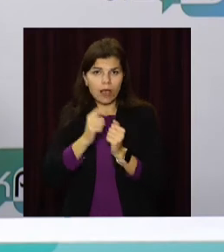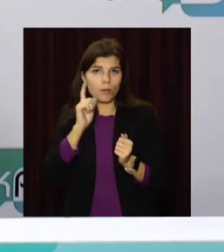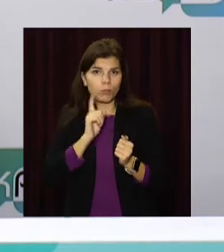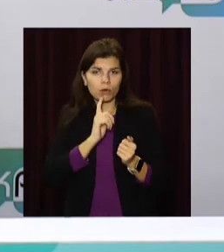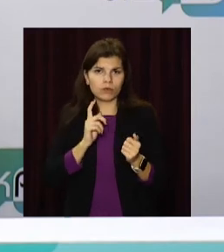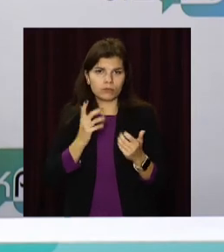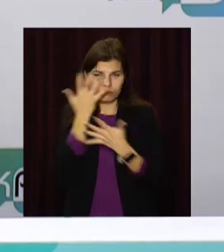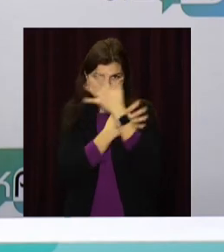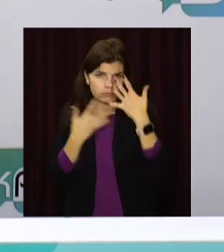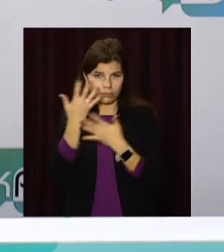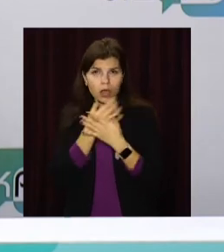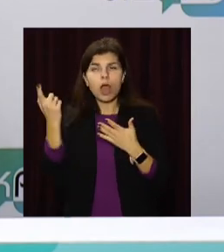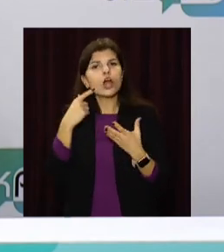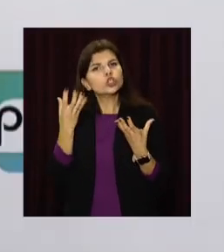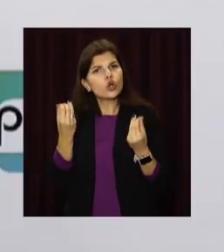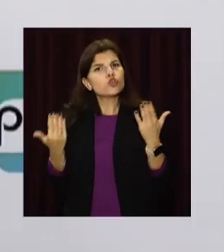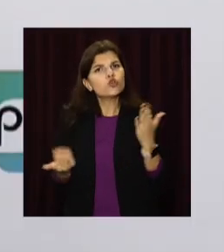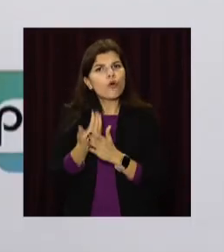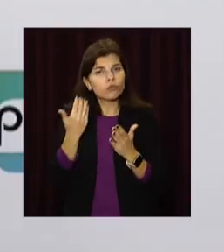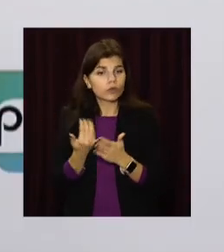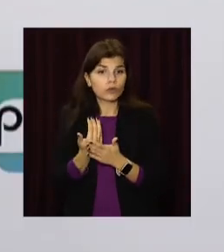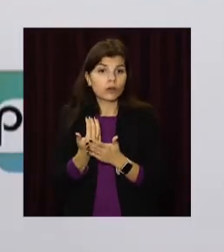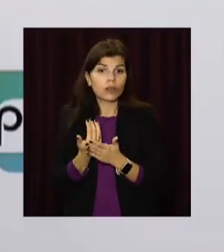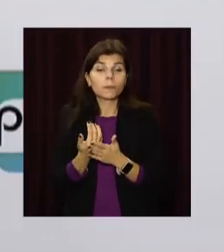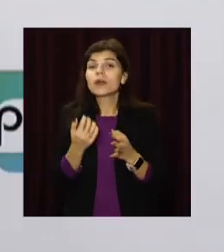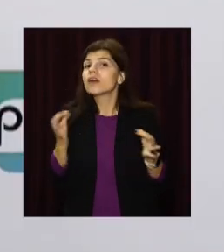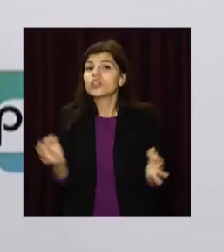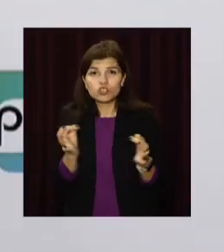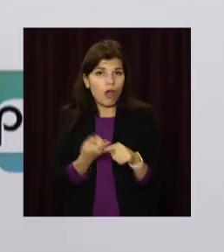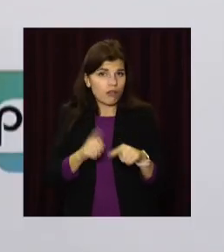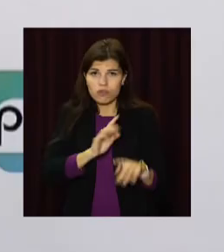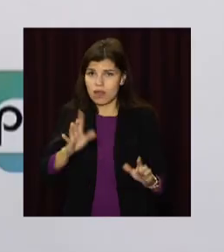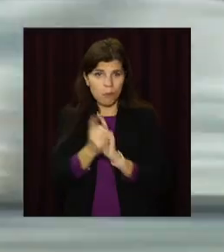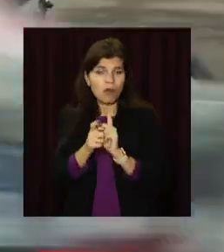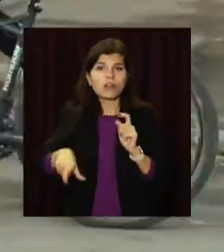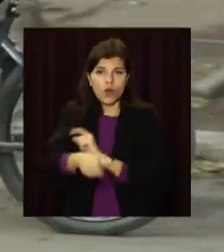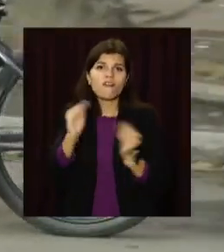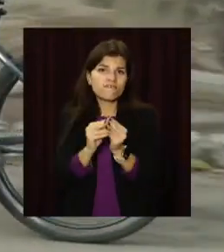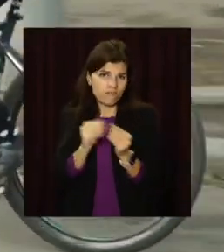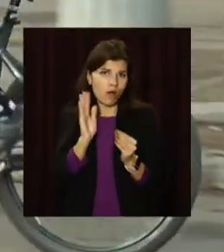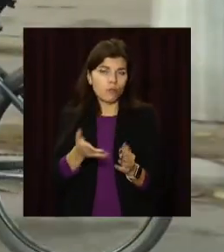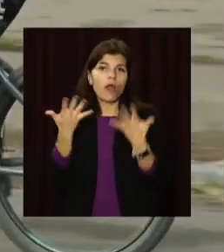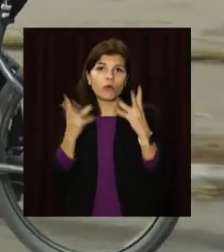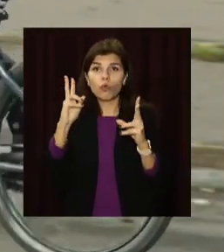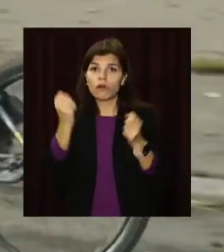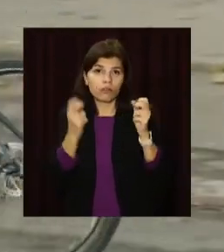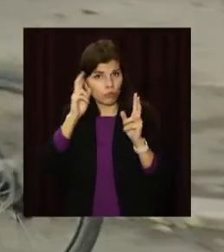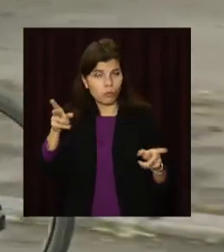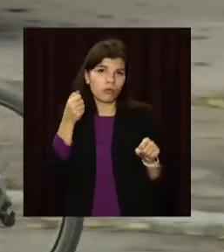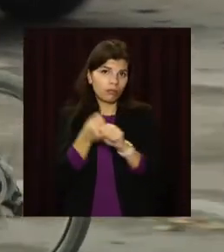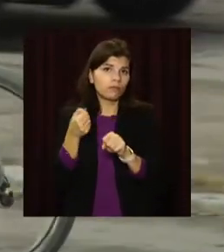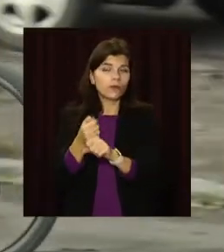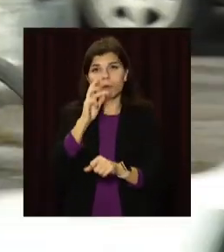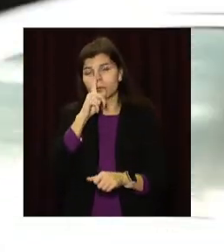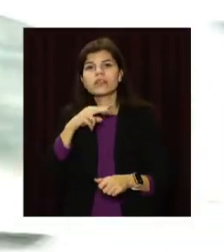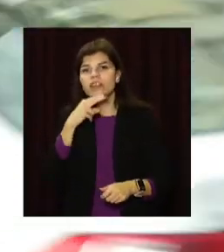максимально стараються придумувати нові знаки. Нічого це не поміняє абсолютно на дорогах. Єдине, що схвалює Микита, це зміни,